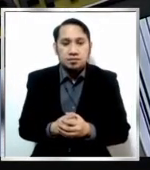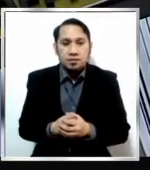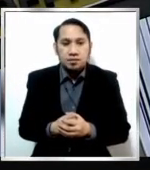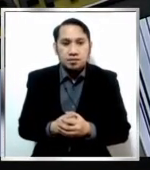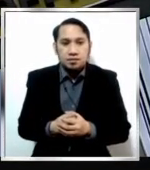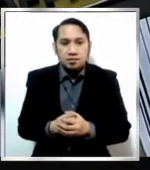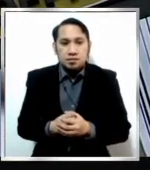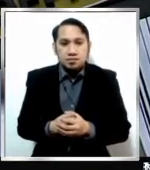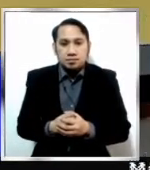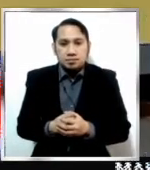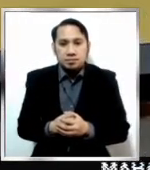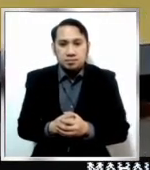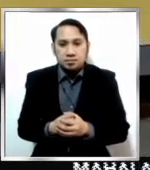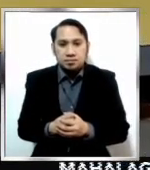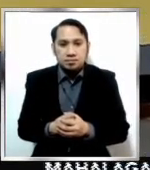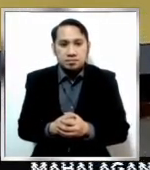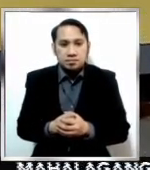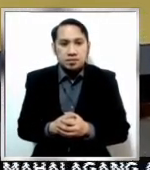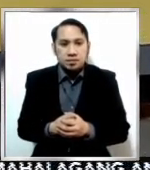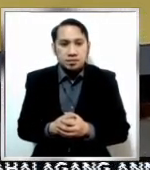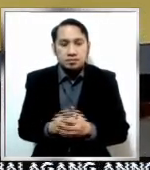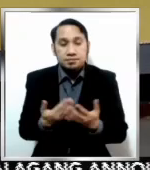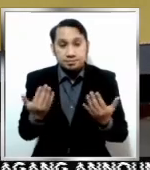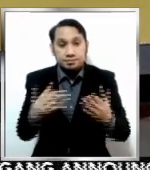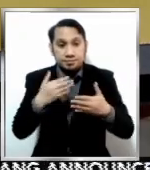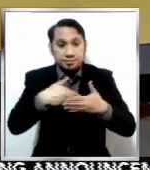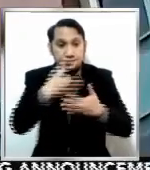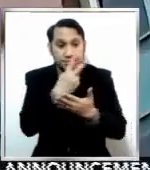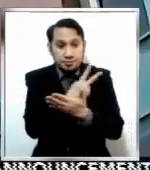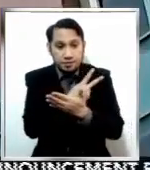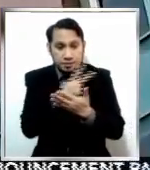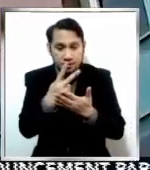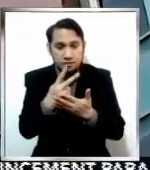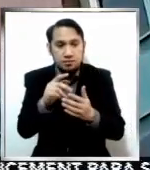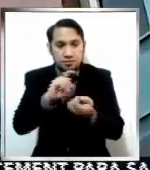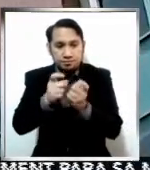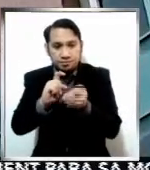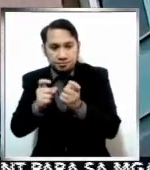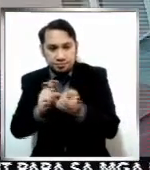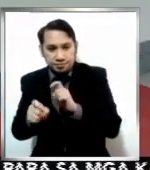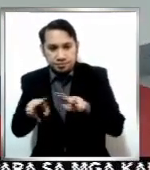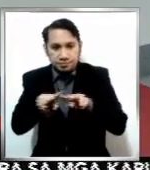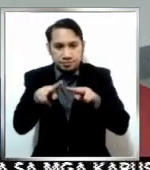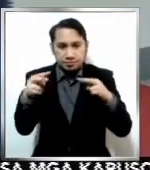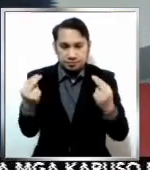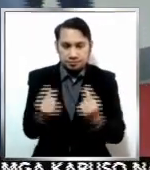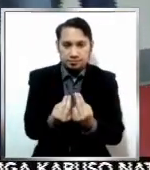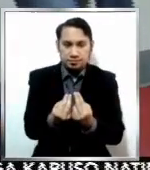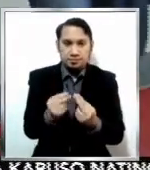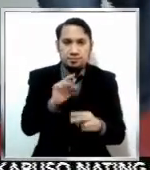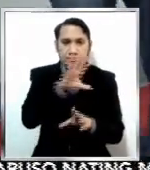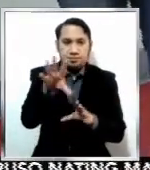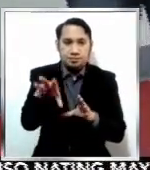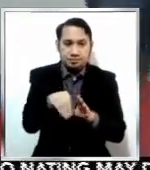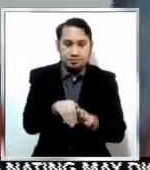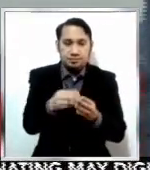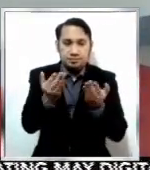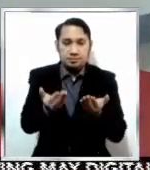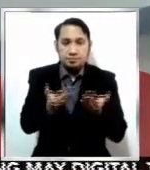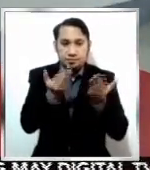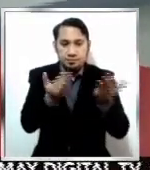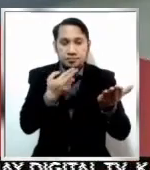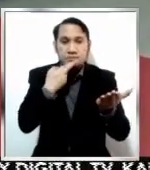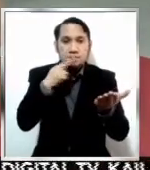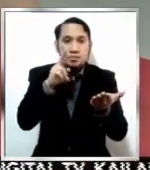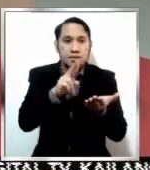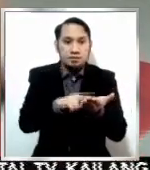Sa susunod na dalawang linggo, asahan na raw ang Balasahan sa PhilHealth. Posibleng kabilang ito sa isusumiting report ni PhilHealth President Dante